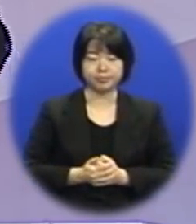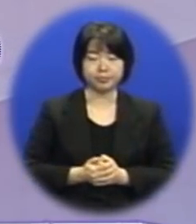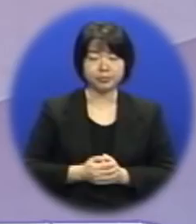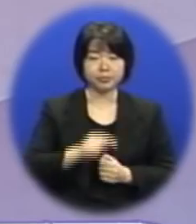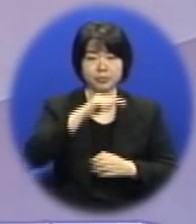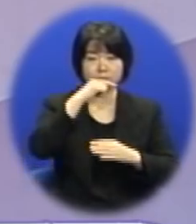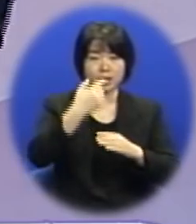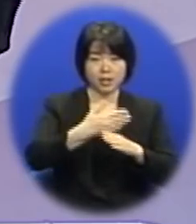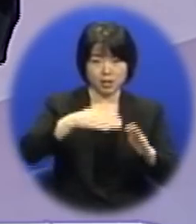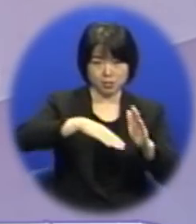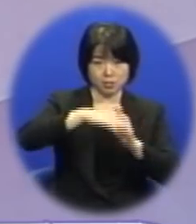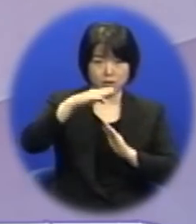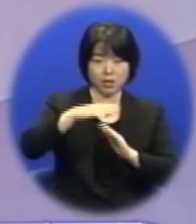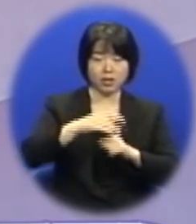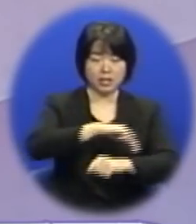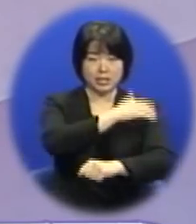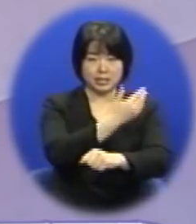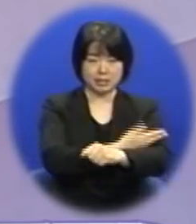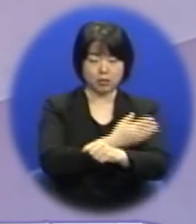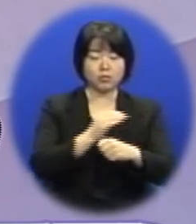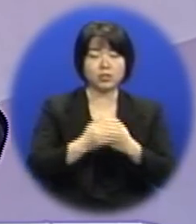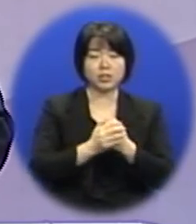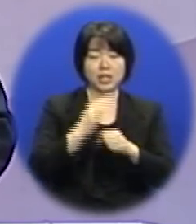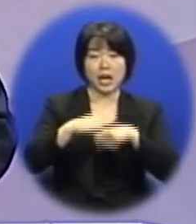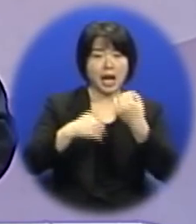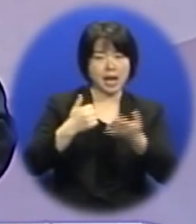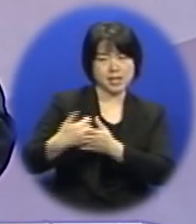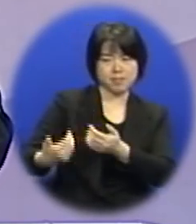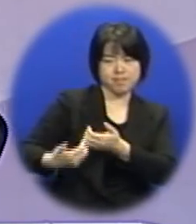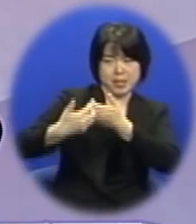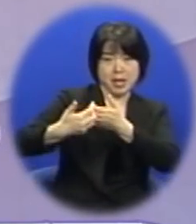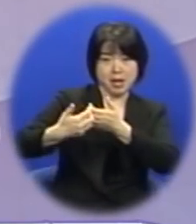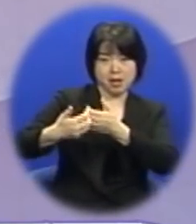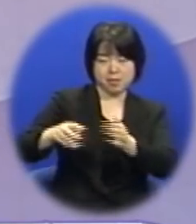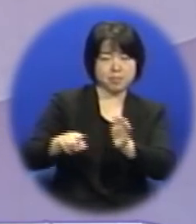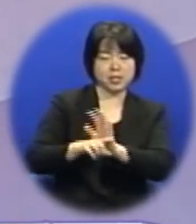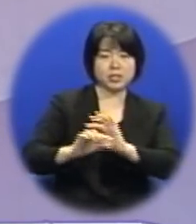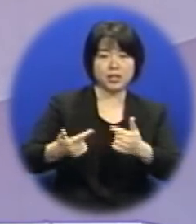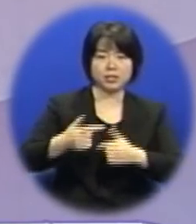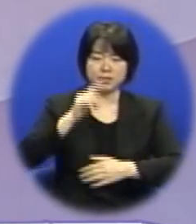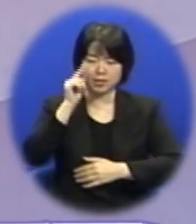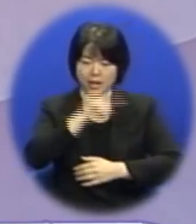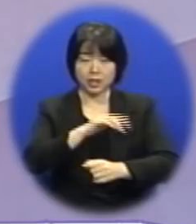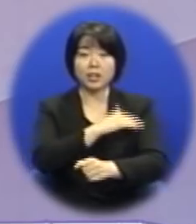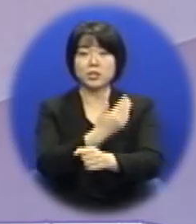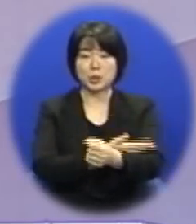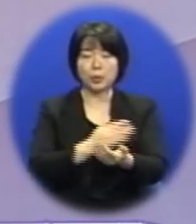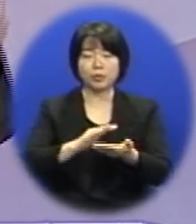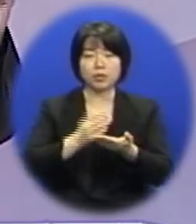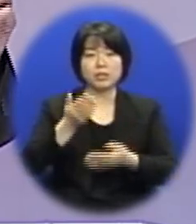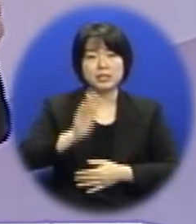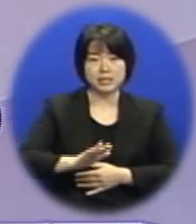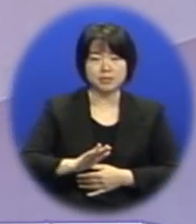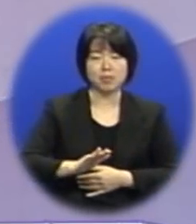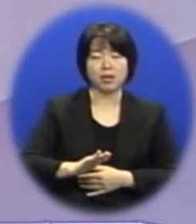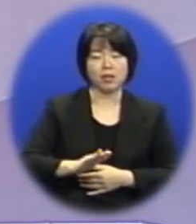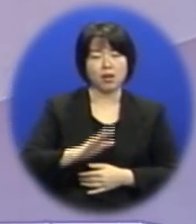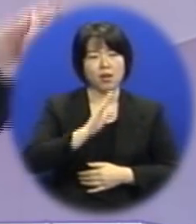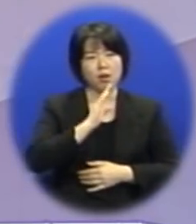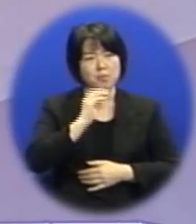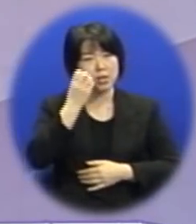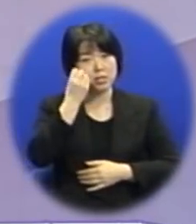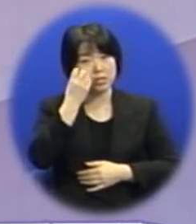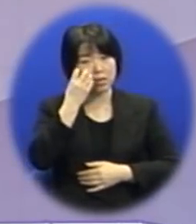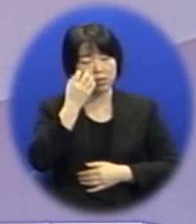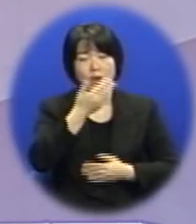북한 정권이 하나님을 믿지 않는, 하나님을 적대하는 그런 악한 정권이지만 참 신기하게도